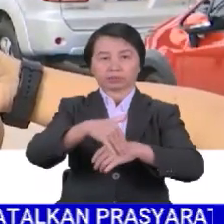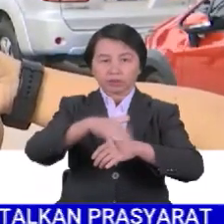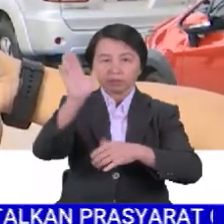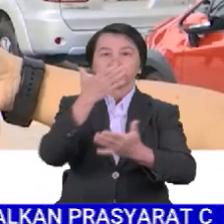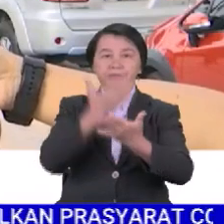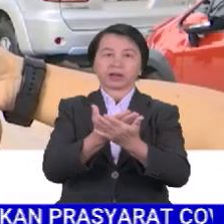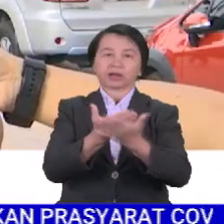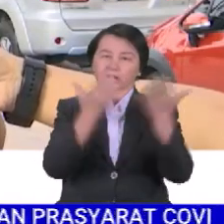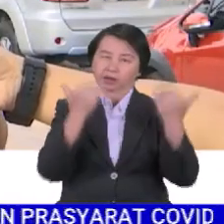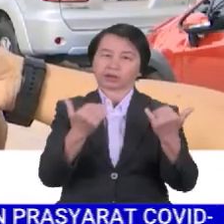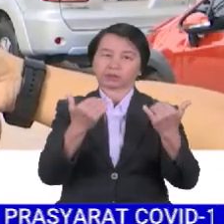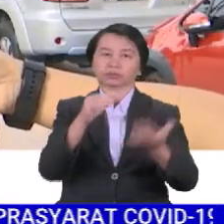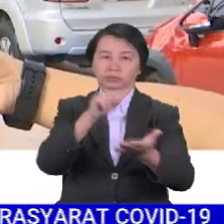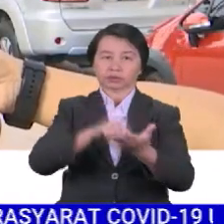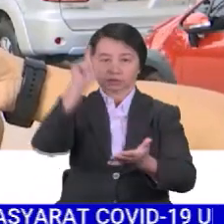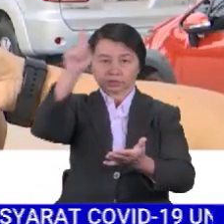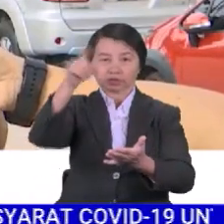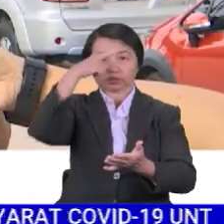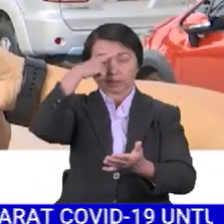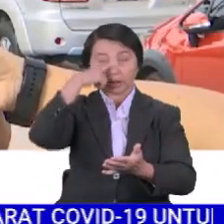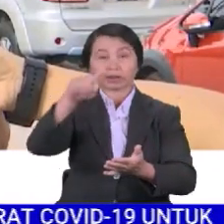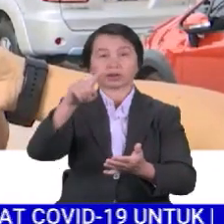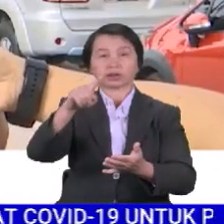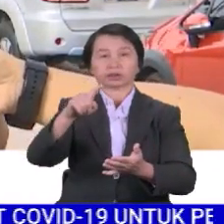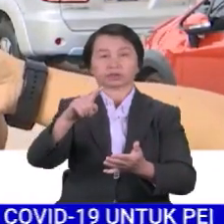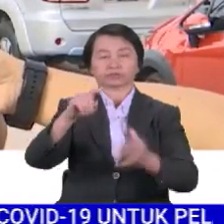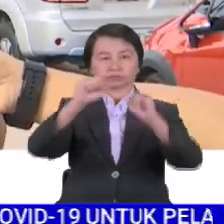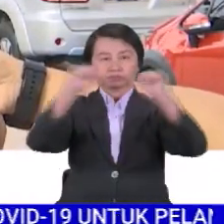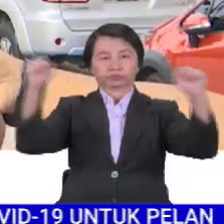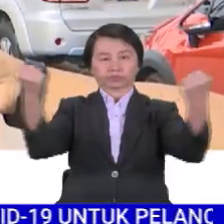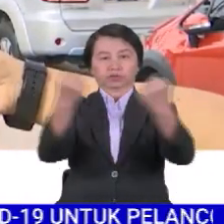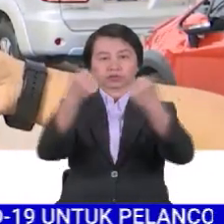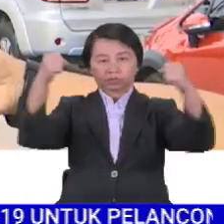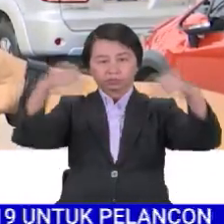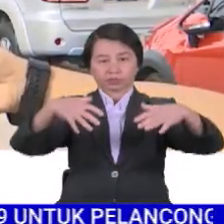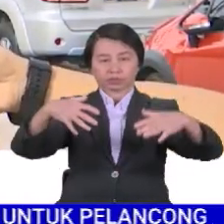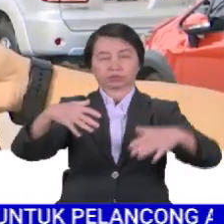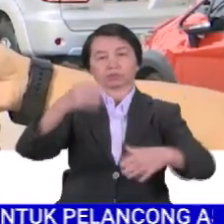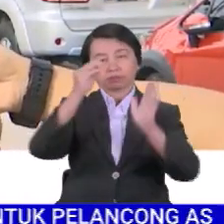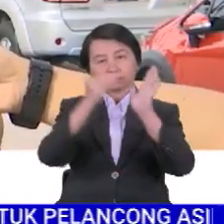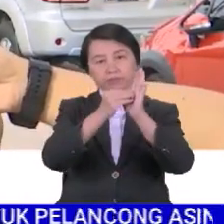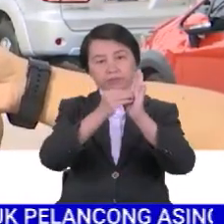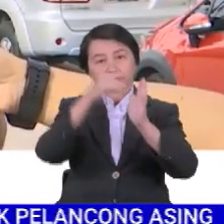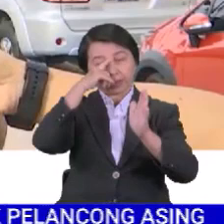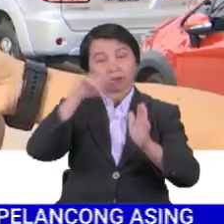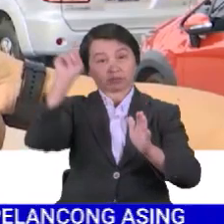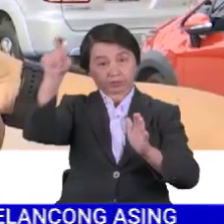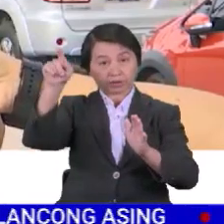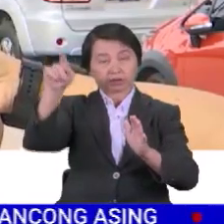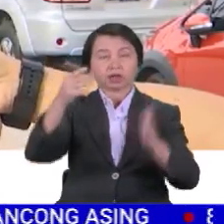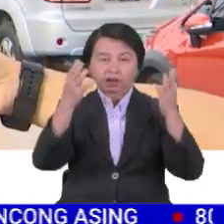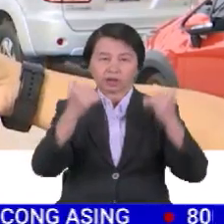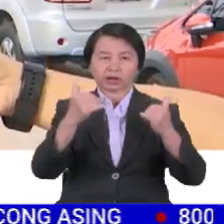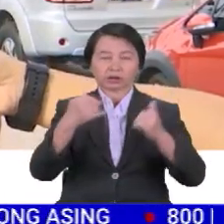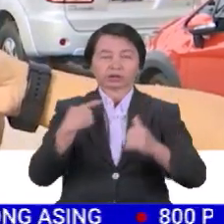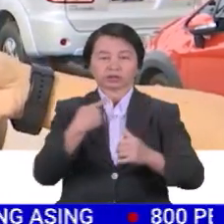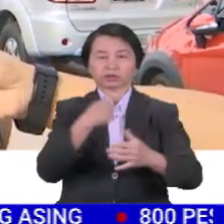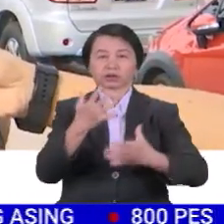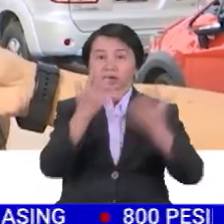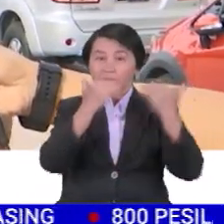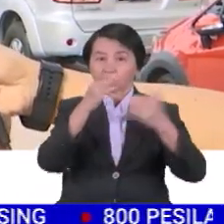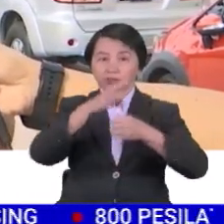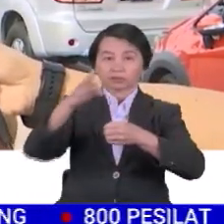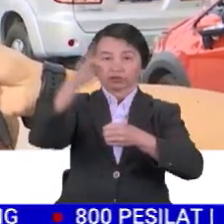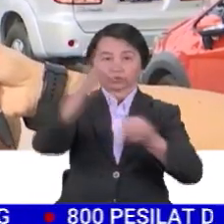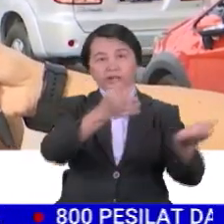baik lagi di bumi Thailand itu di stadium dan kita harap semanga itu